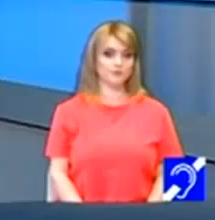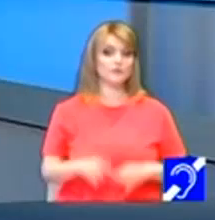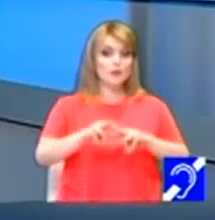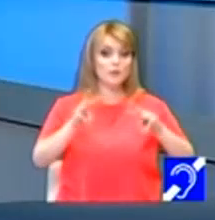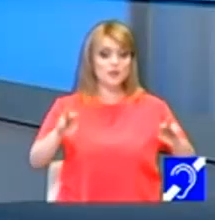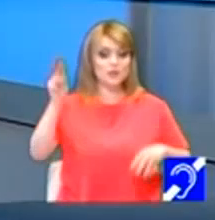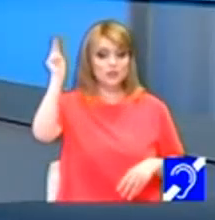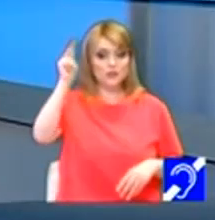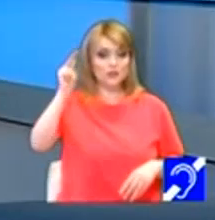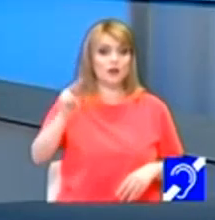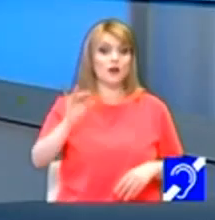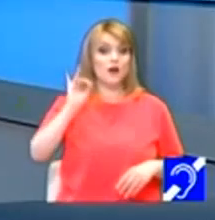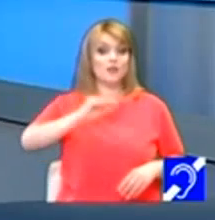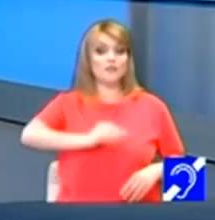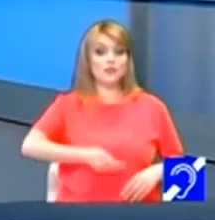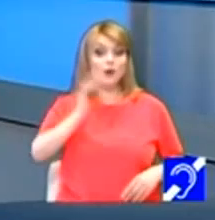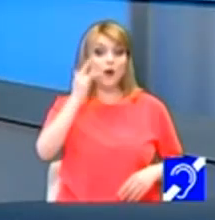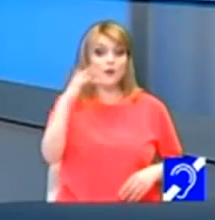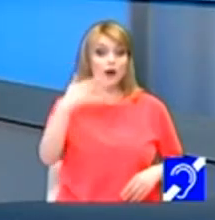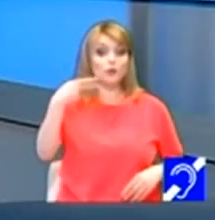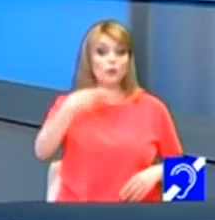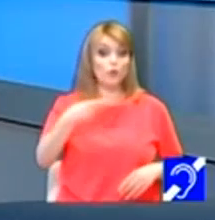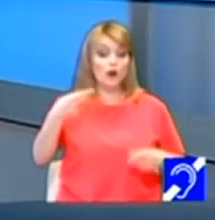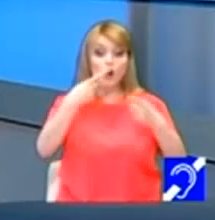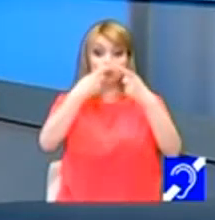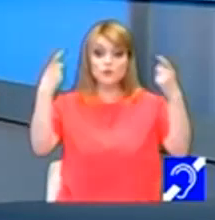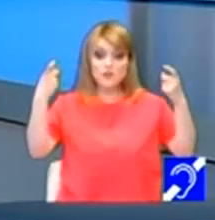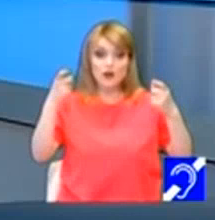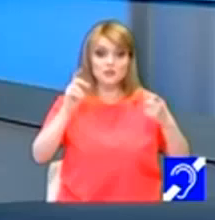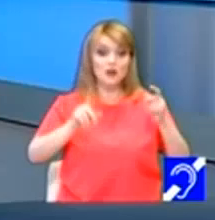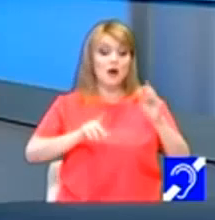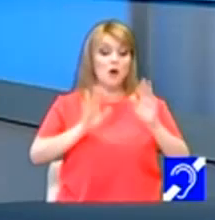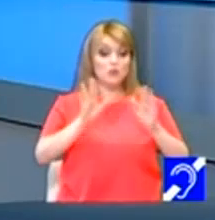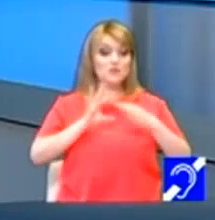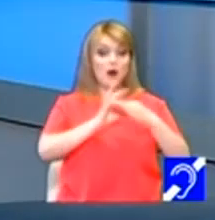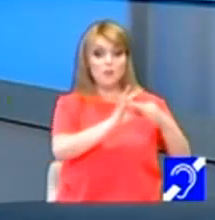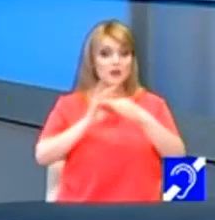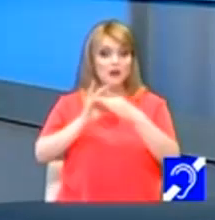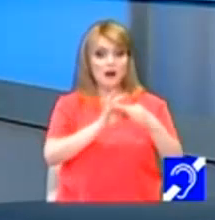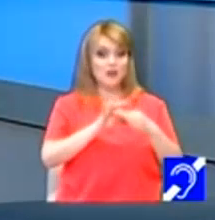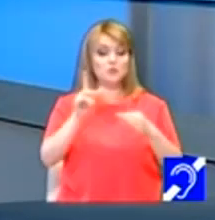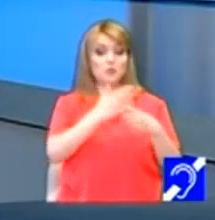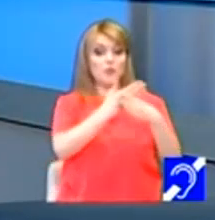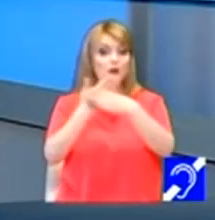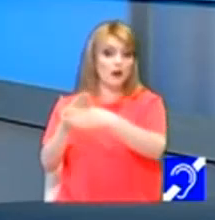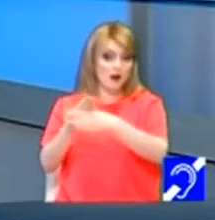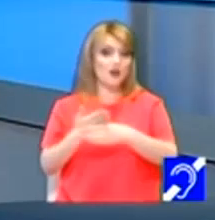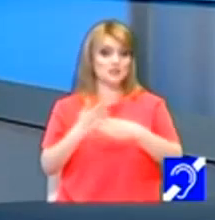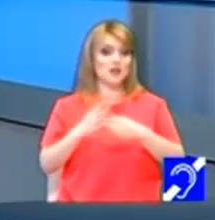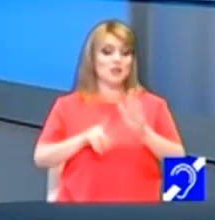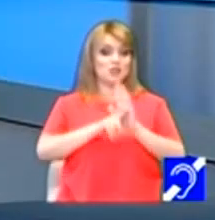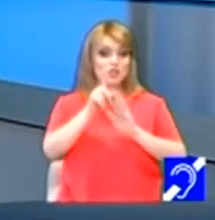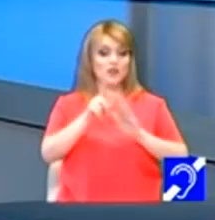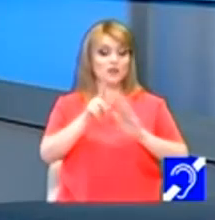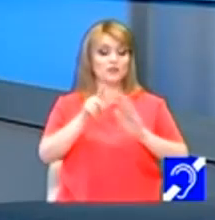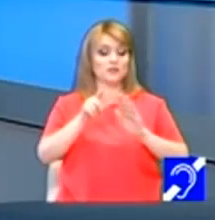Ministerul Educației și gigantul american Google au anunțat public parteneriatul pentru implementarea unei aplicații dedicate educației în Republica